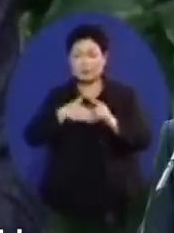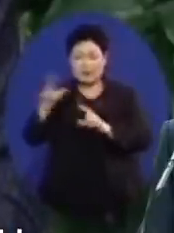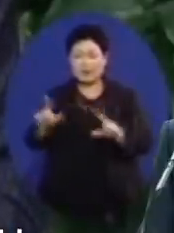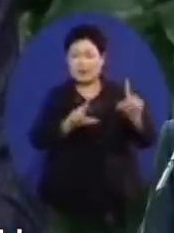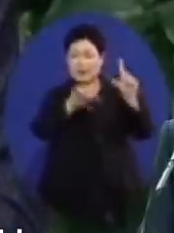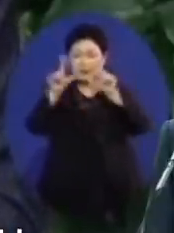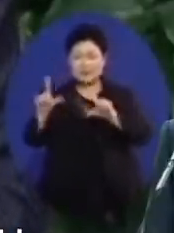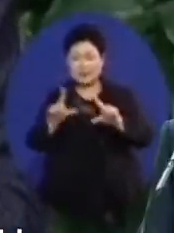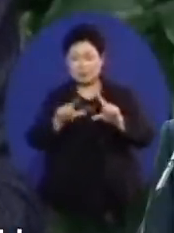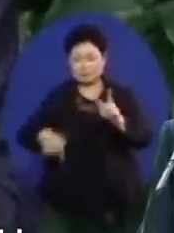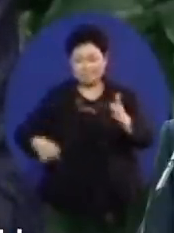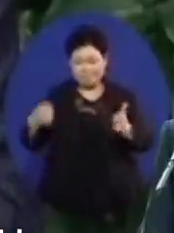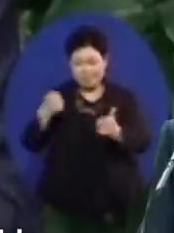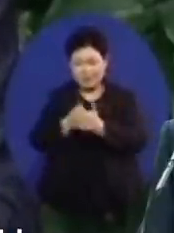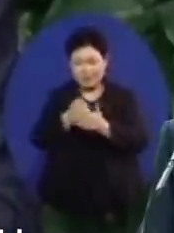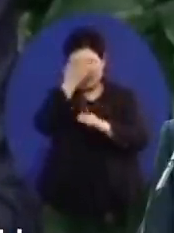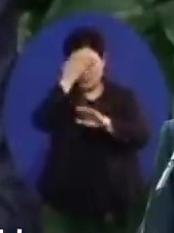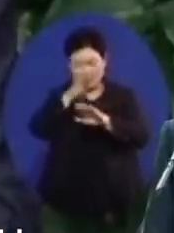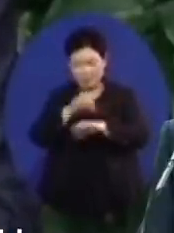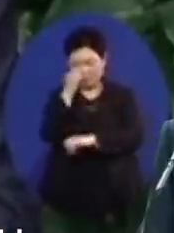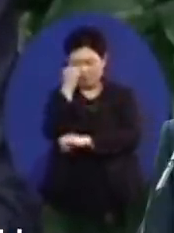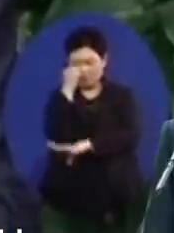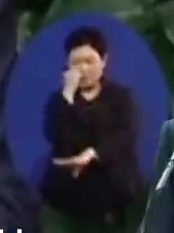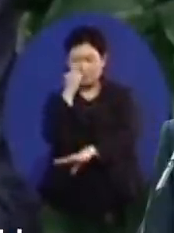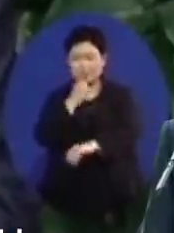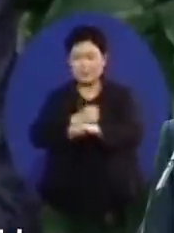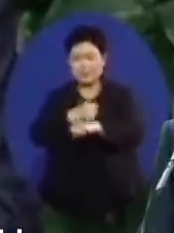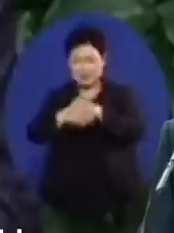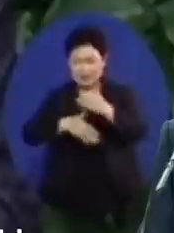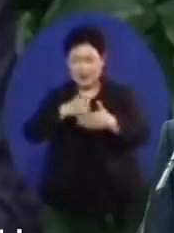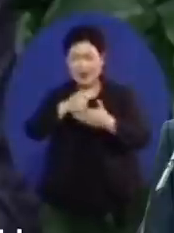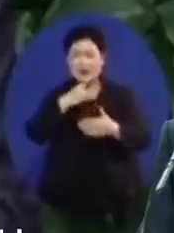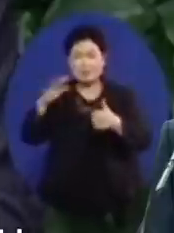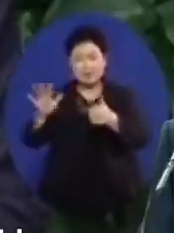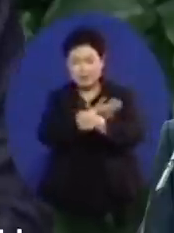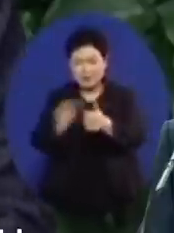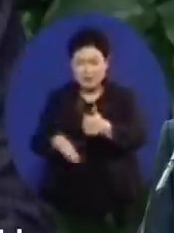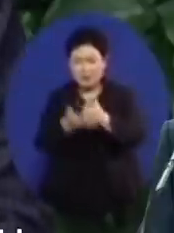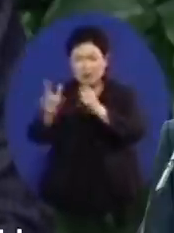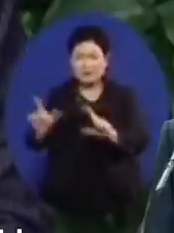경전으로 삼고 예배를 중심으로 해서 하나님을 섬기며 살아라.